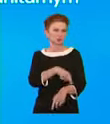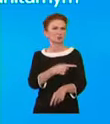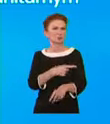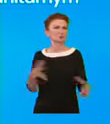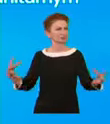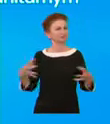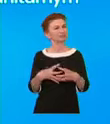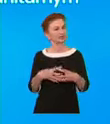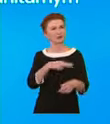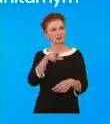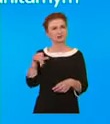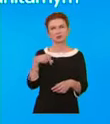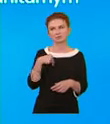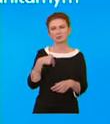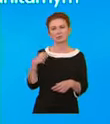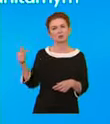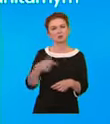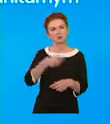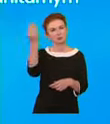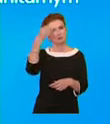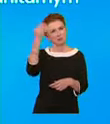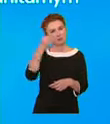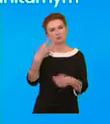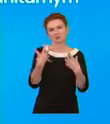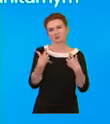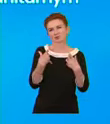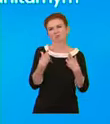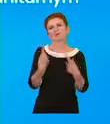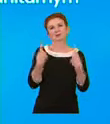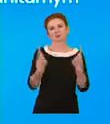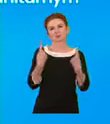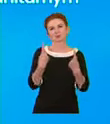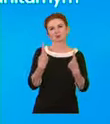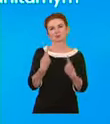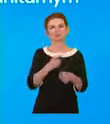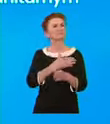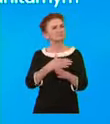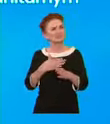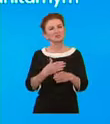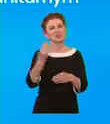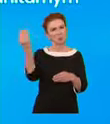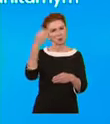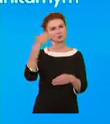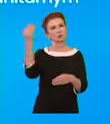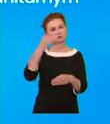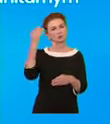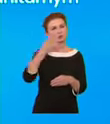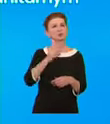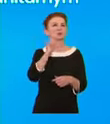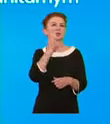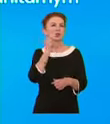nami, i musimy się nauczyć w niej żyć. I uczymy się w niej żyć z każdym dniem, z każdym